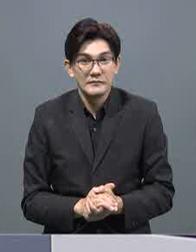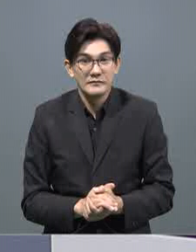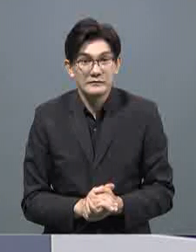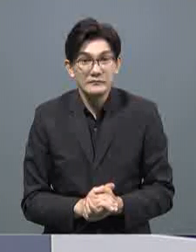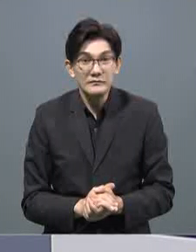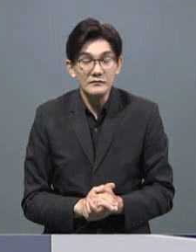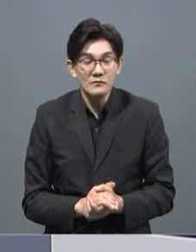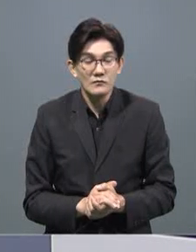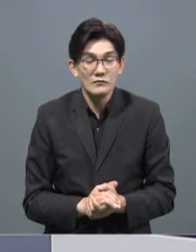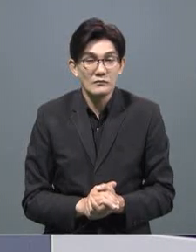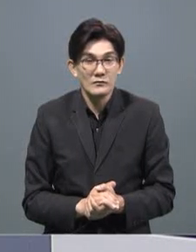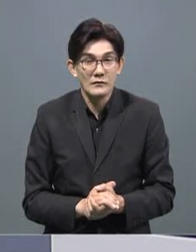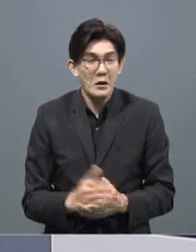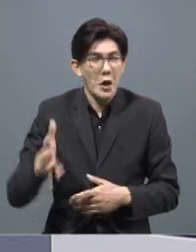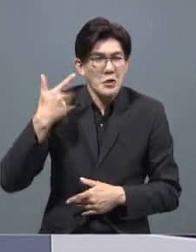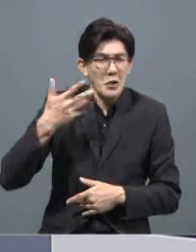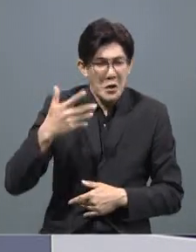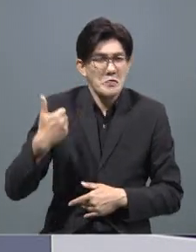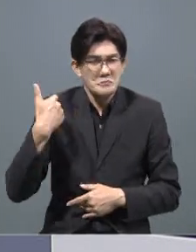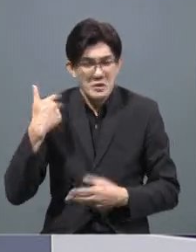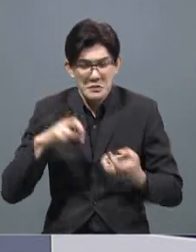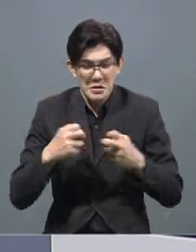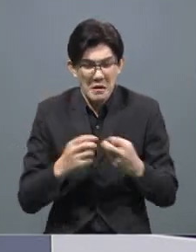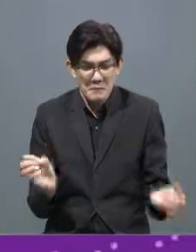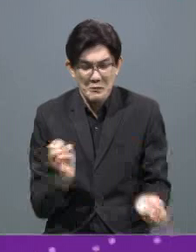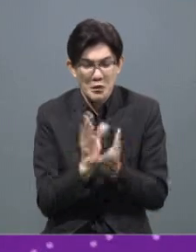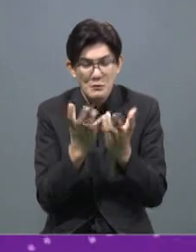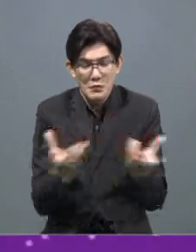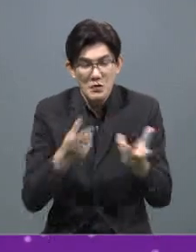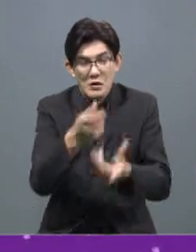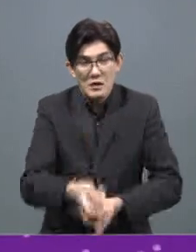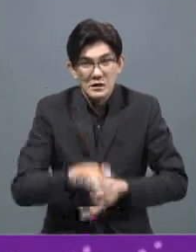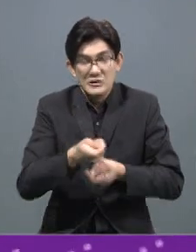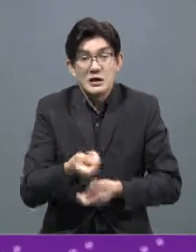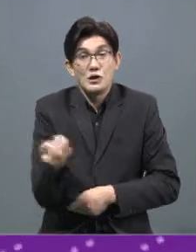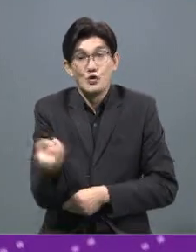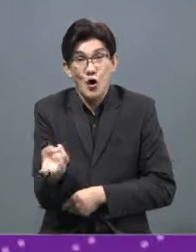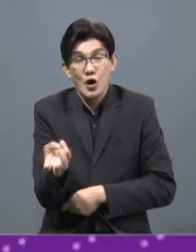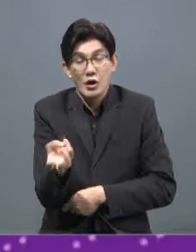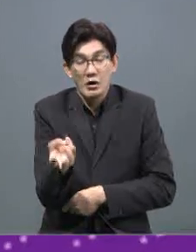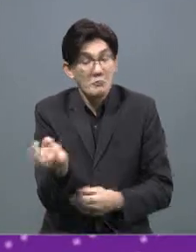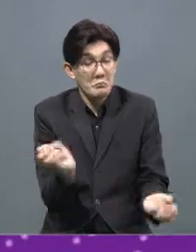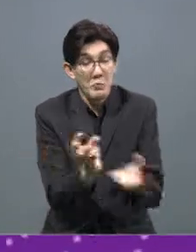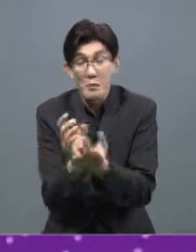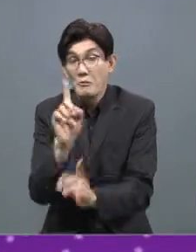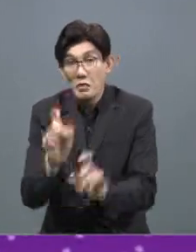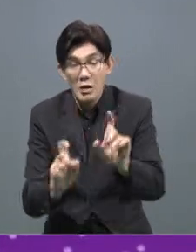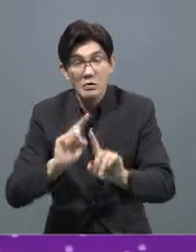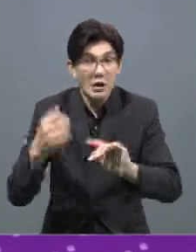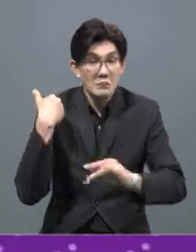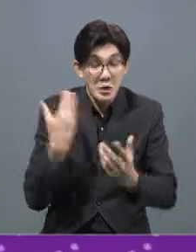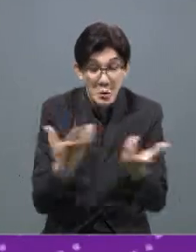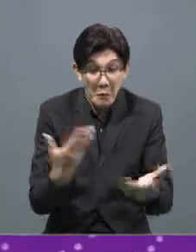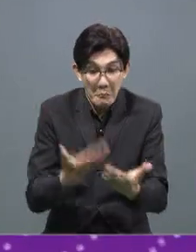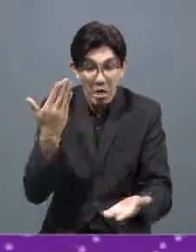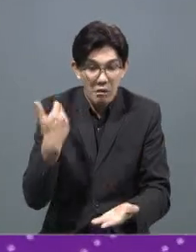มากันที่ผลสืบเนื่องจากสภาพอากาศที่ร้อนจัดนะครับส่งผลให้ผลผลิตทางการเกษตรหลายอย่างเนี่ยมันน้อยลงนะครับแล้วก็เสียหายด้วยนะฮะราคาก็เลยแพง